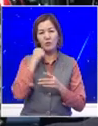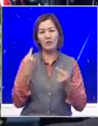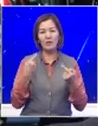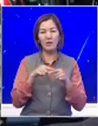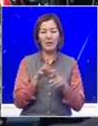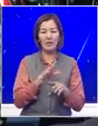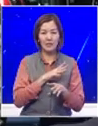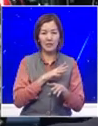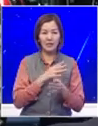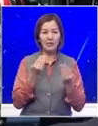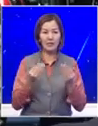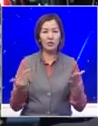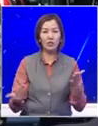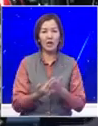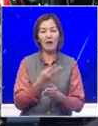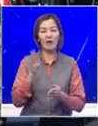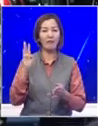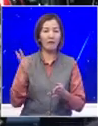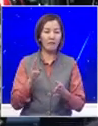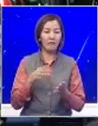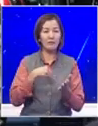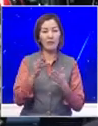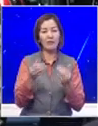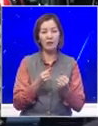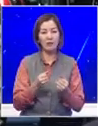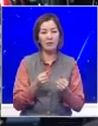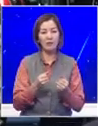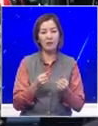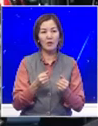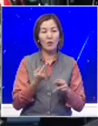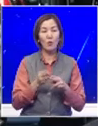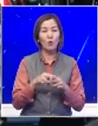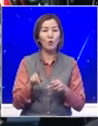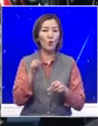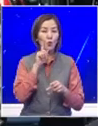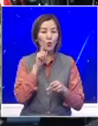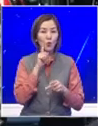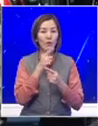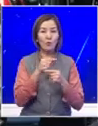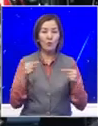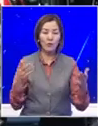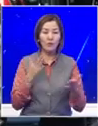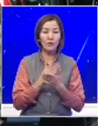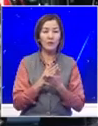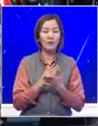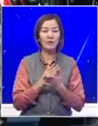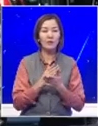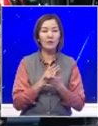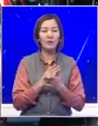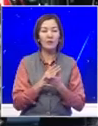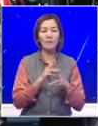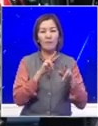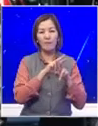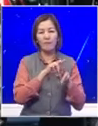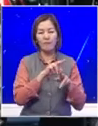bilesler. Soğan en müna traktör en kolayla, jancaktıl ekin. Endi baskalar kırağında, janağı,